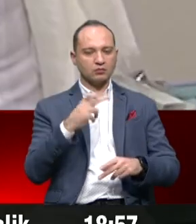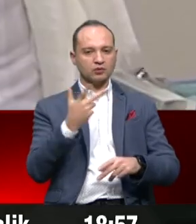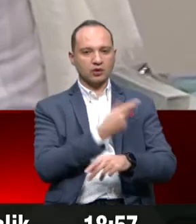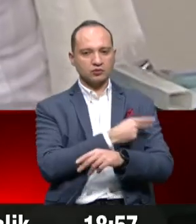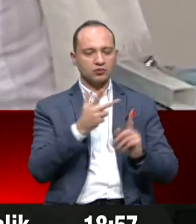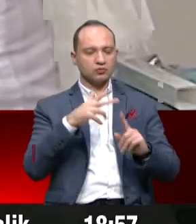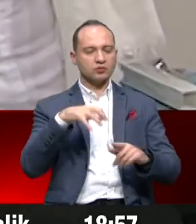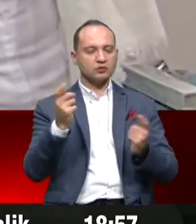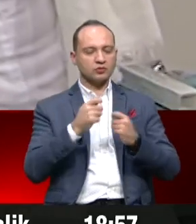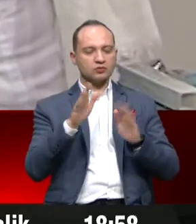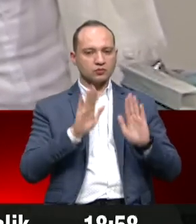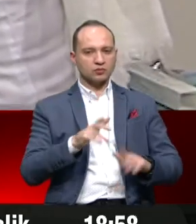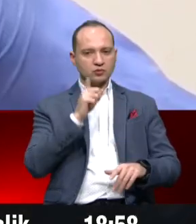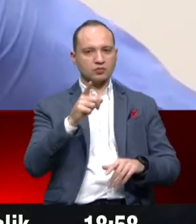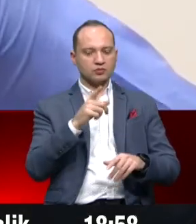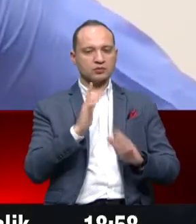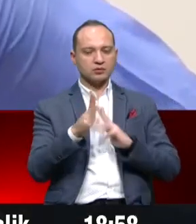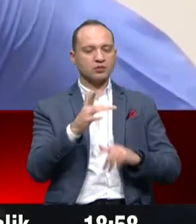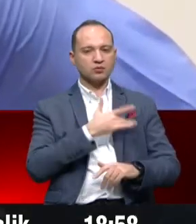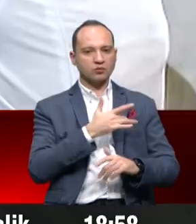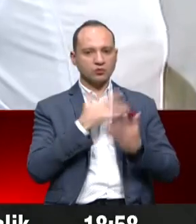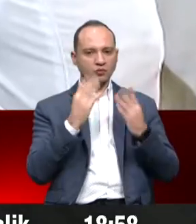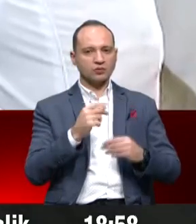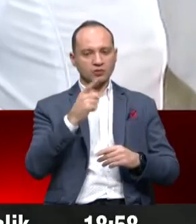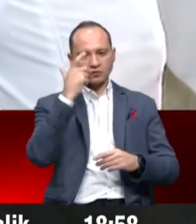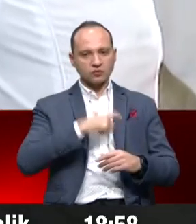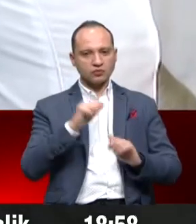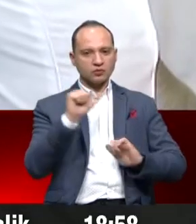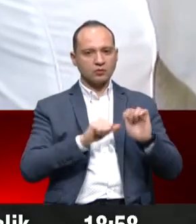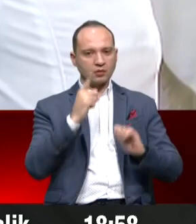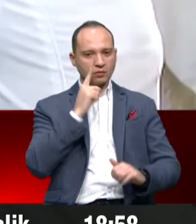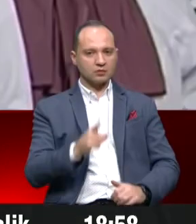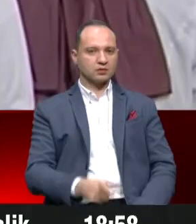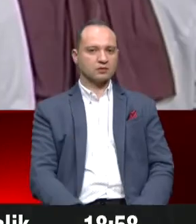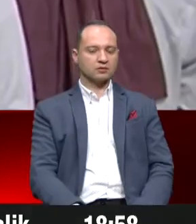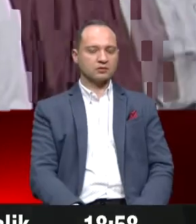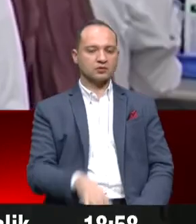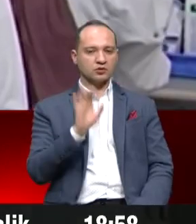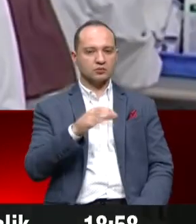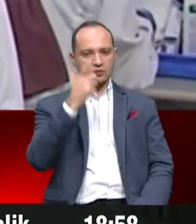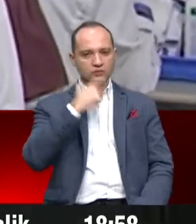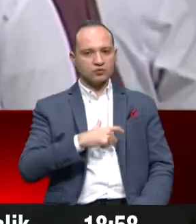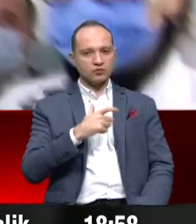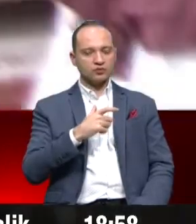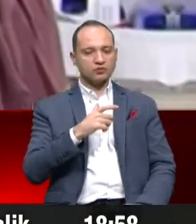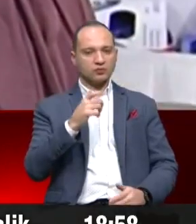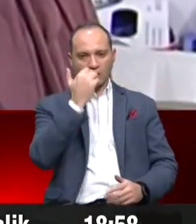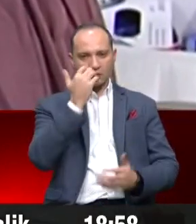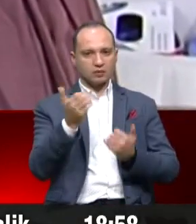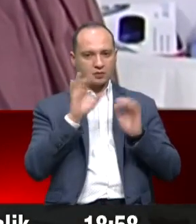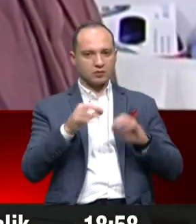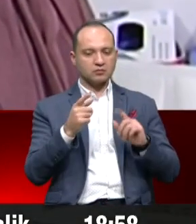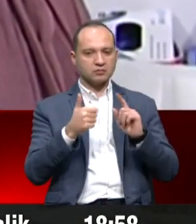boşa şıfa su çalışması durduruldu sıra gönüllerde oluşan antikor seviyelerine bakmaya geldi başladık